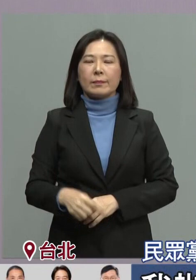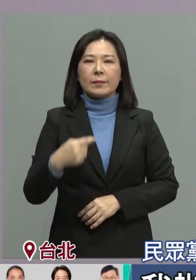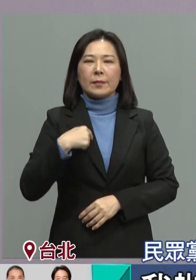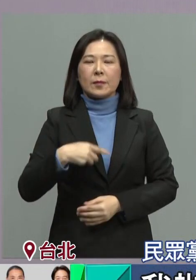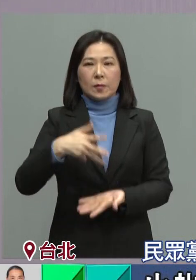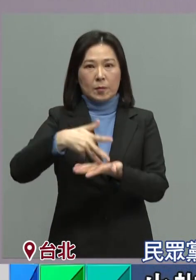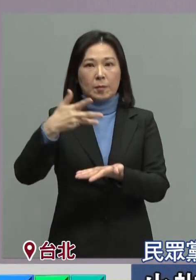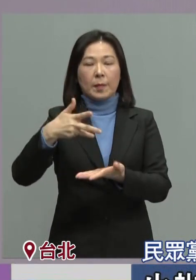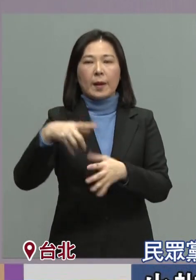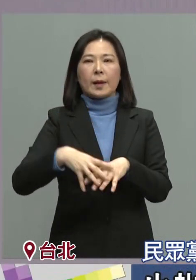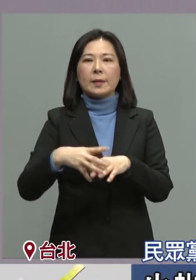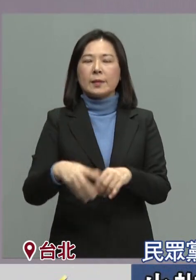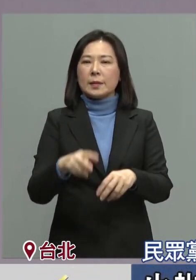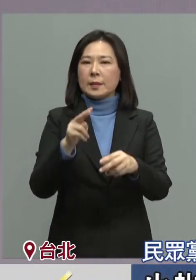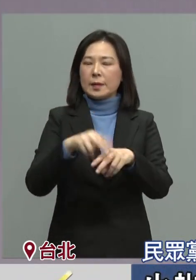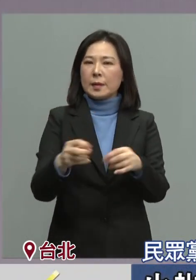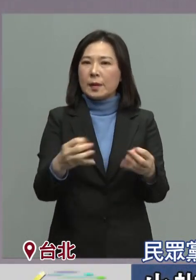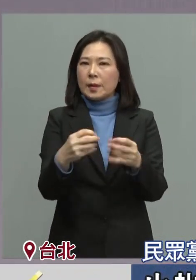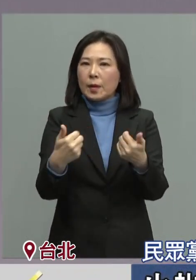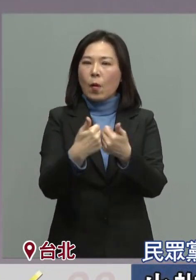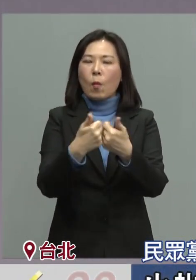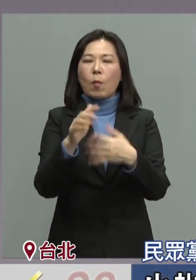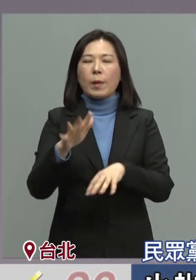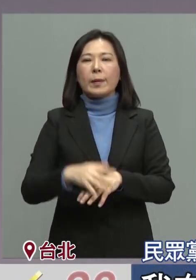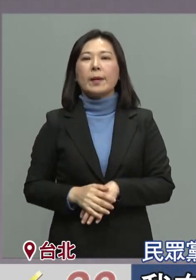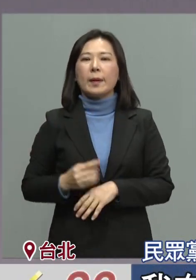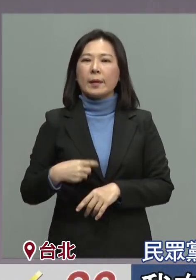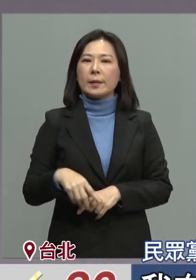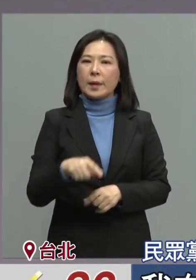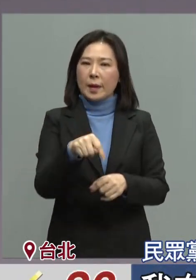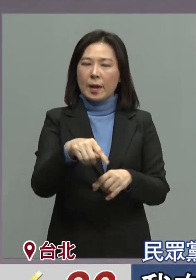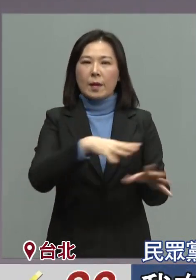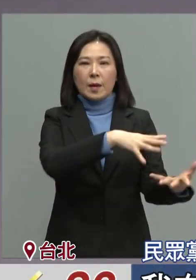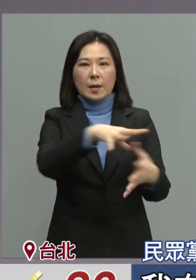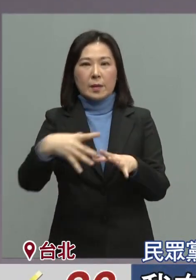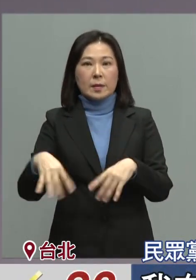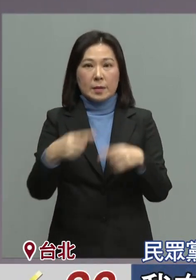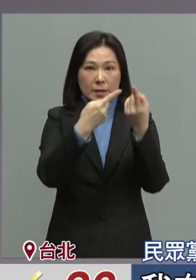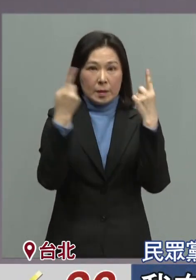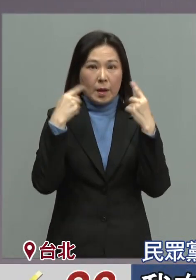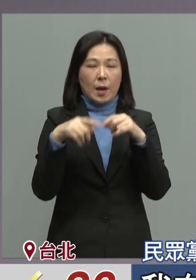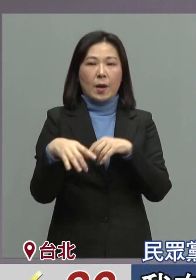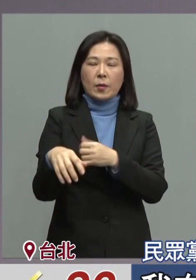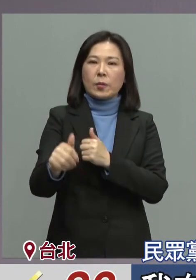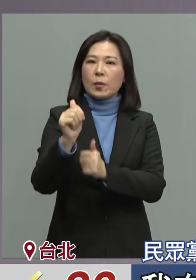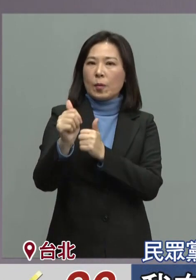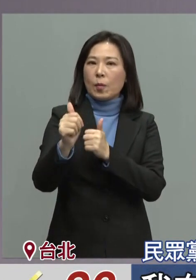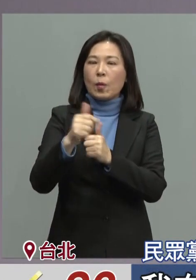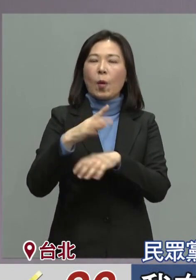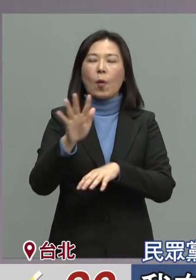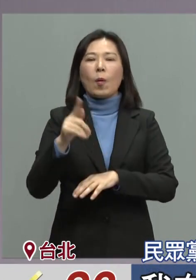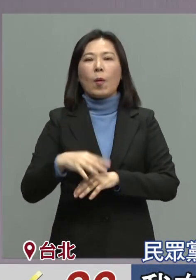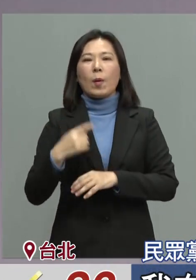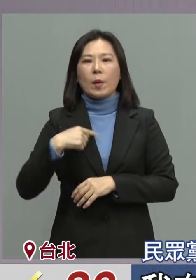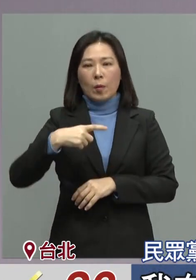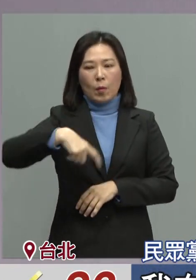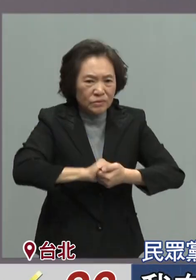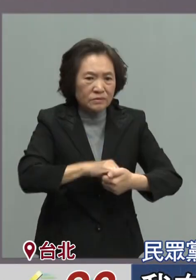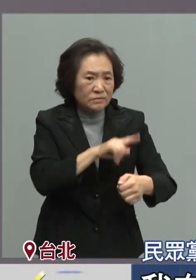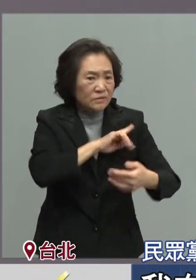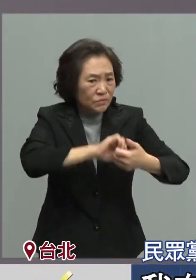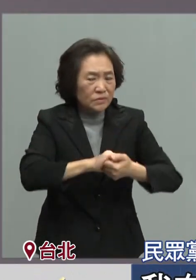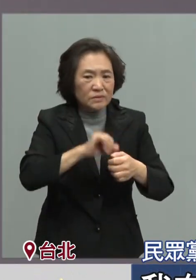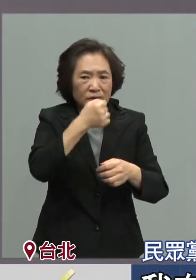城论坛，也办过2017年的四大运，我有成功和大陆打交道的经